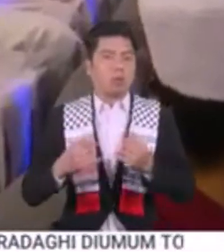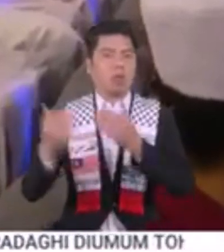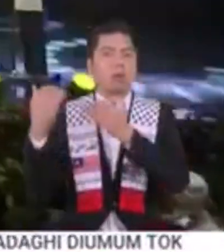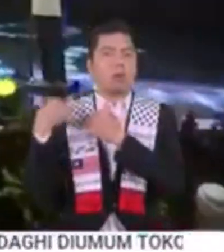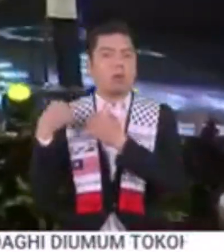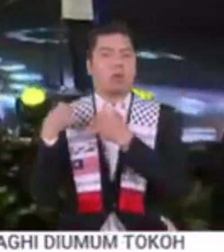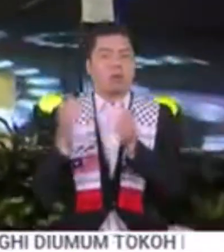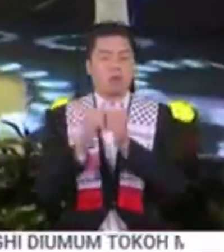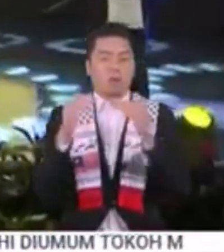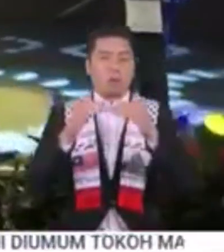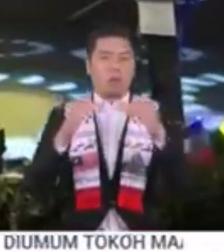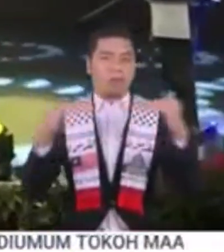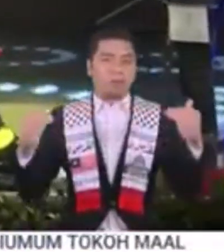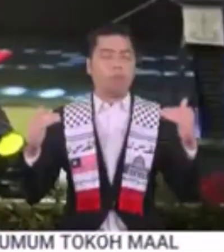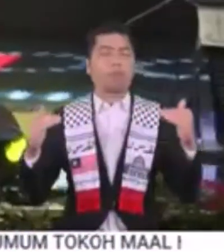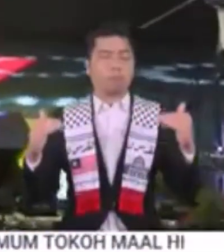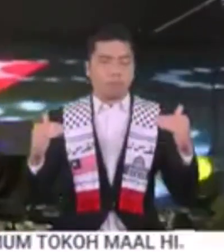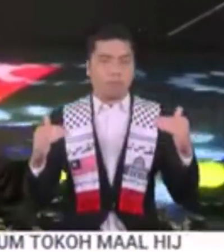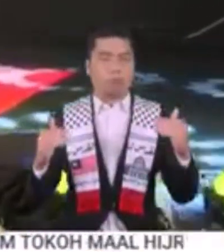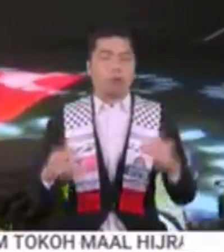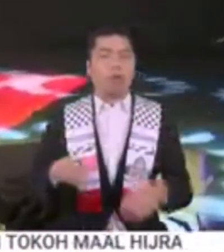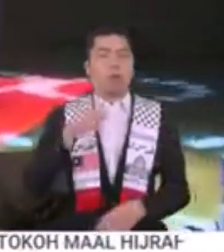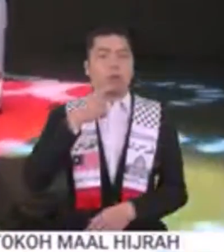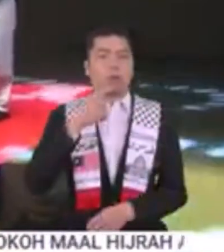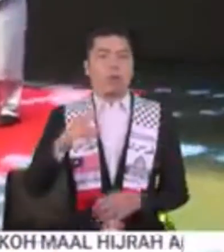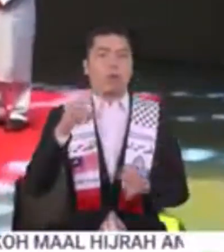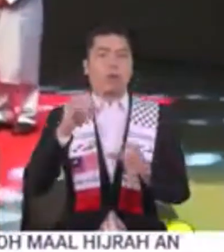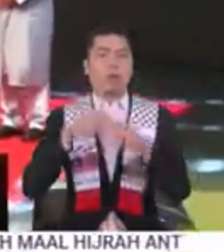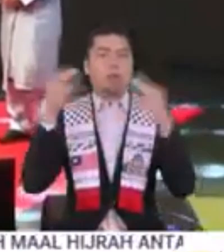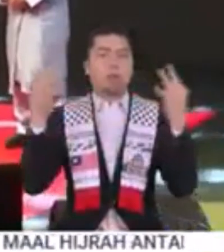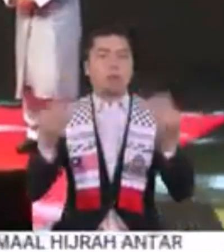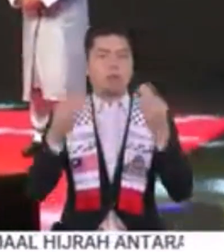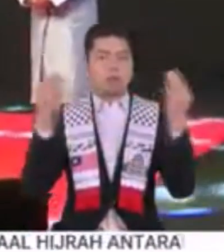dengan penuh adil serta saksama. Baginda bertitah sempena